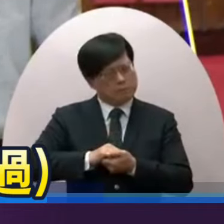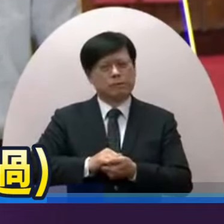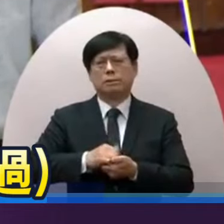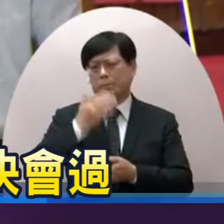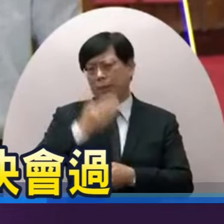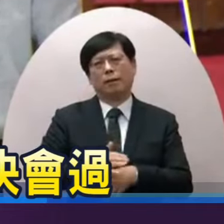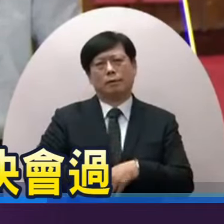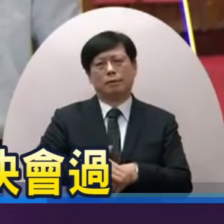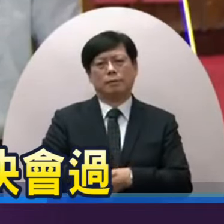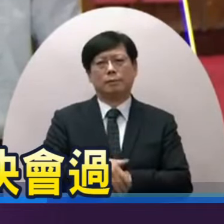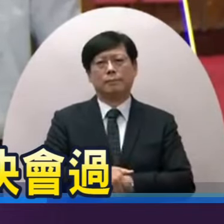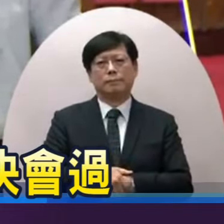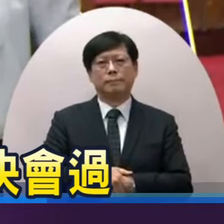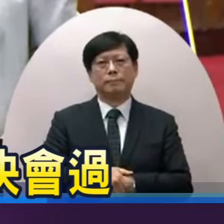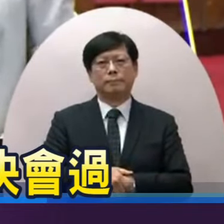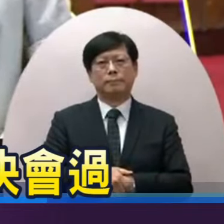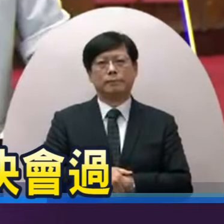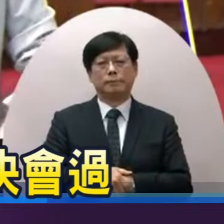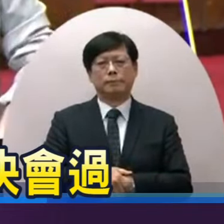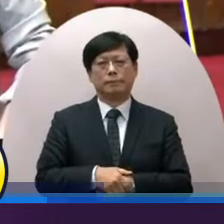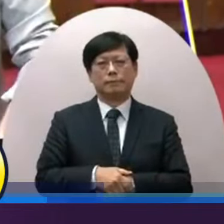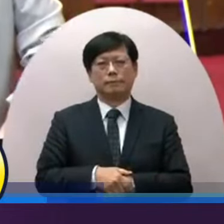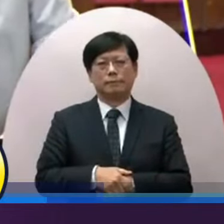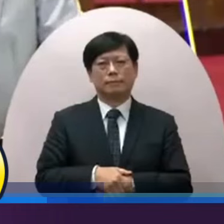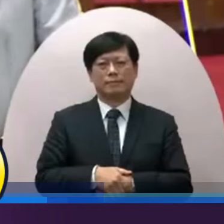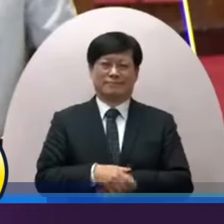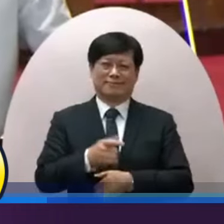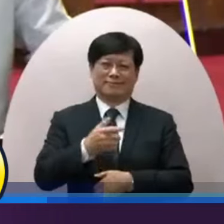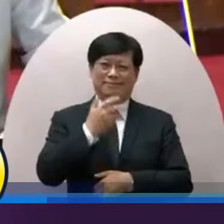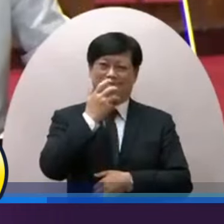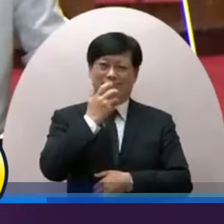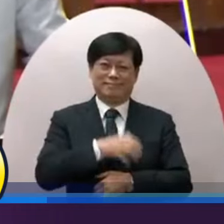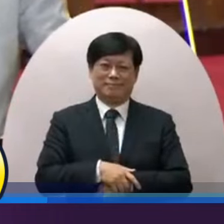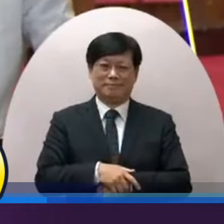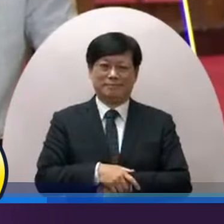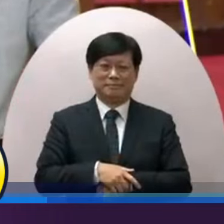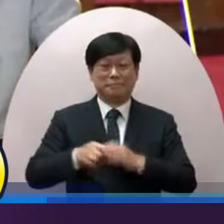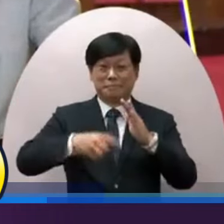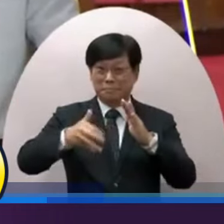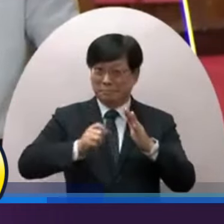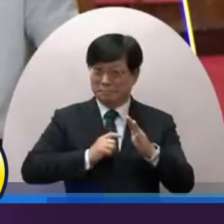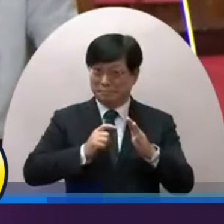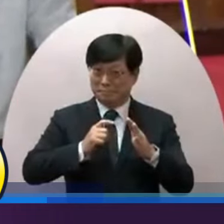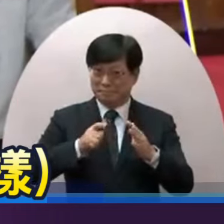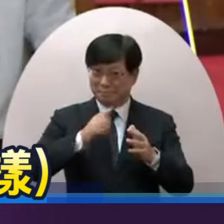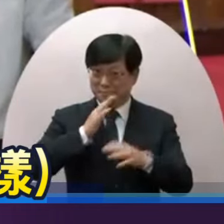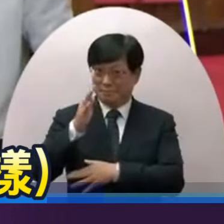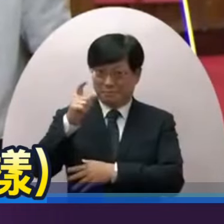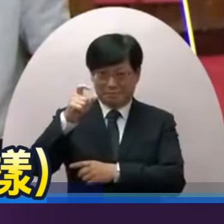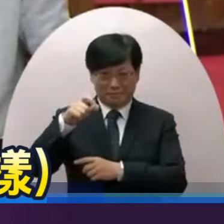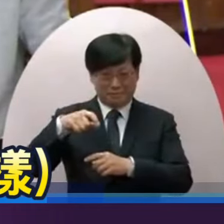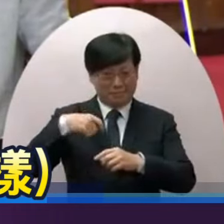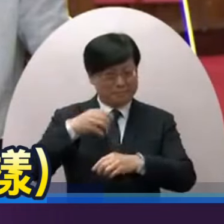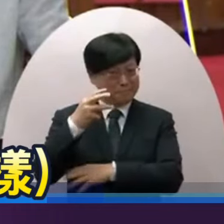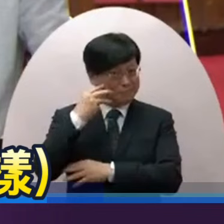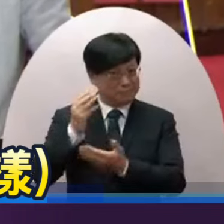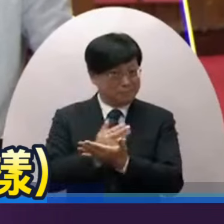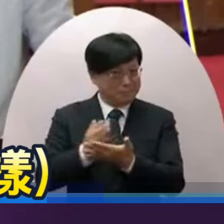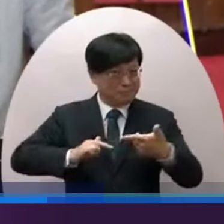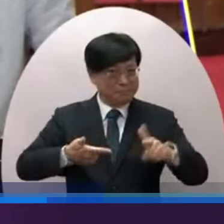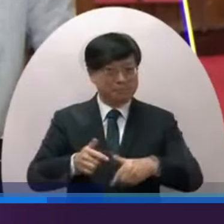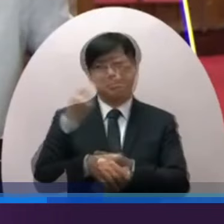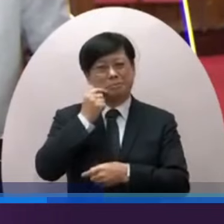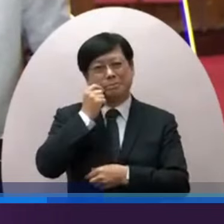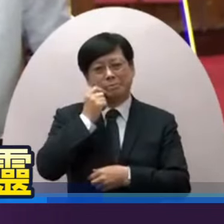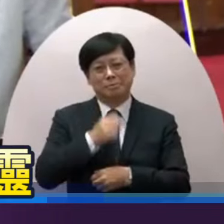了。 我现在心里的准备是复议案表决会过、啊 这个院长，您跟我的政治判断会有一点不一样哈。 我比